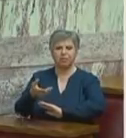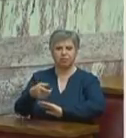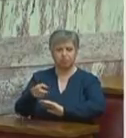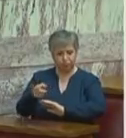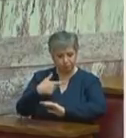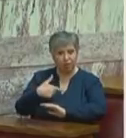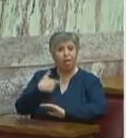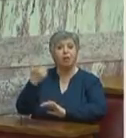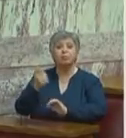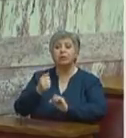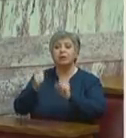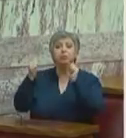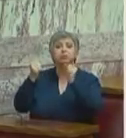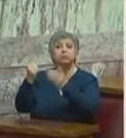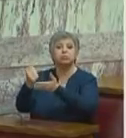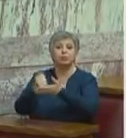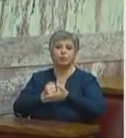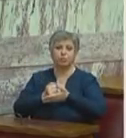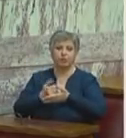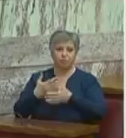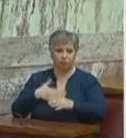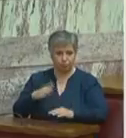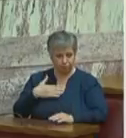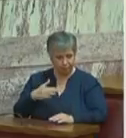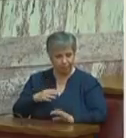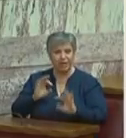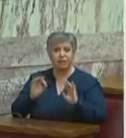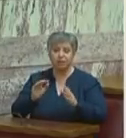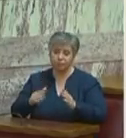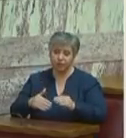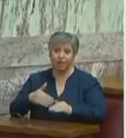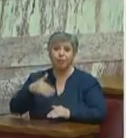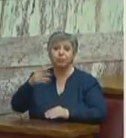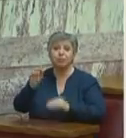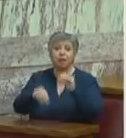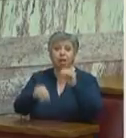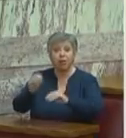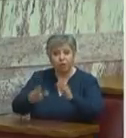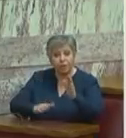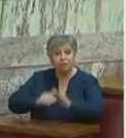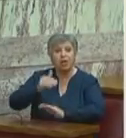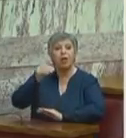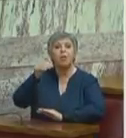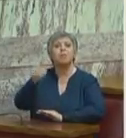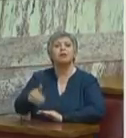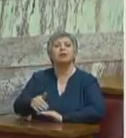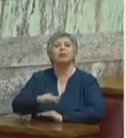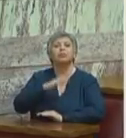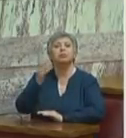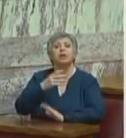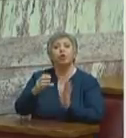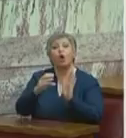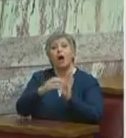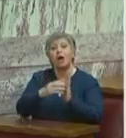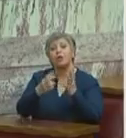θα υποβάλουμε και βεβαίως την επόμενη Βουλή και με την ειδική επιτροπή που προβλέπει το άρθρο 86